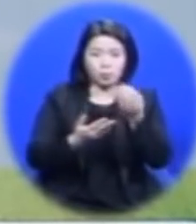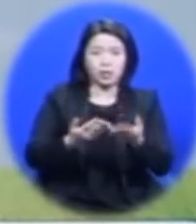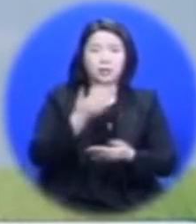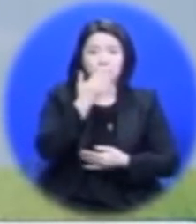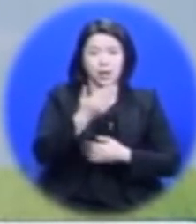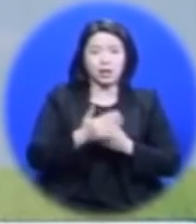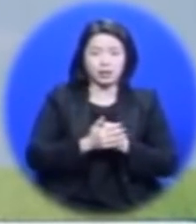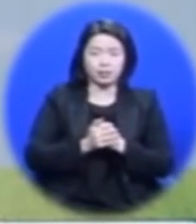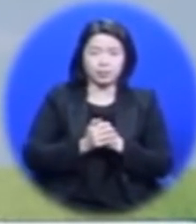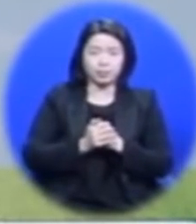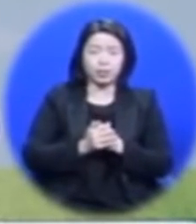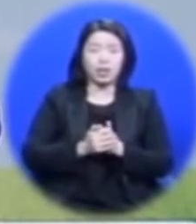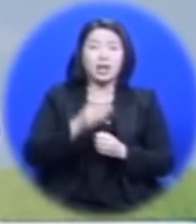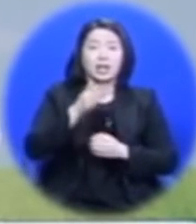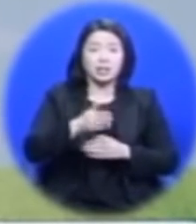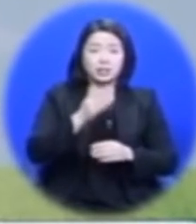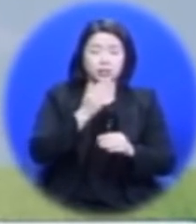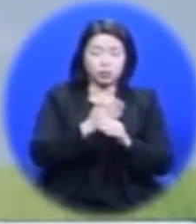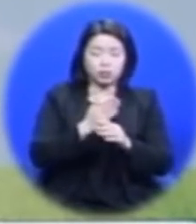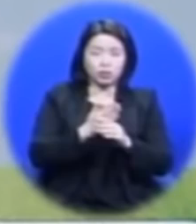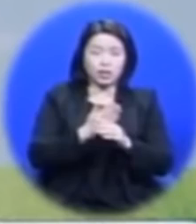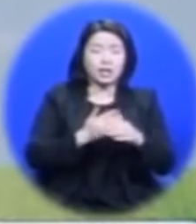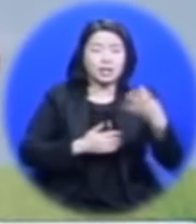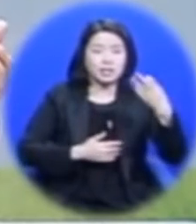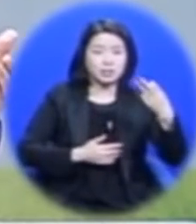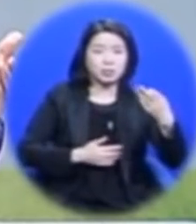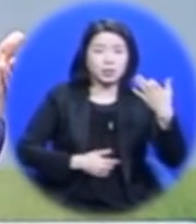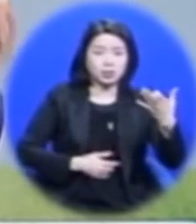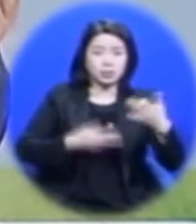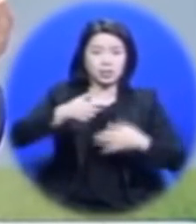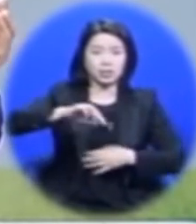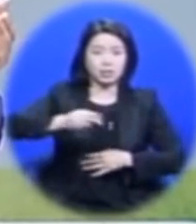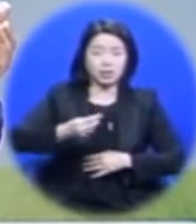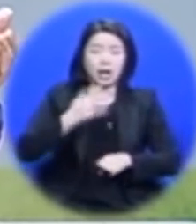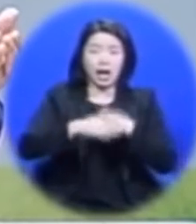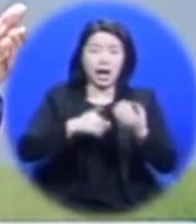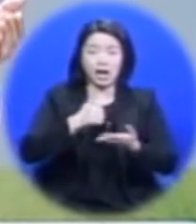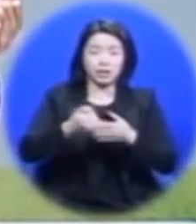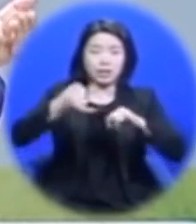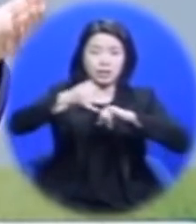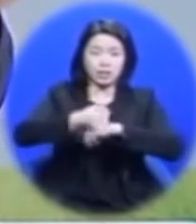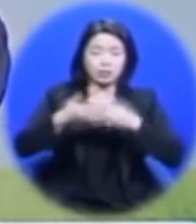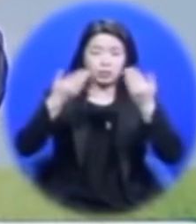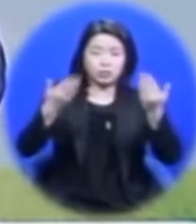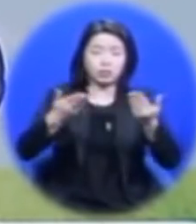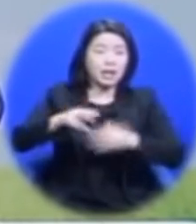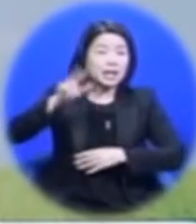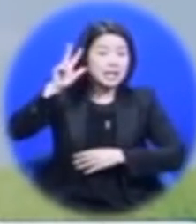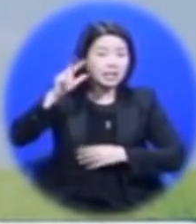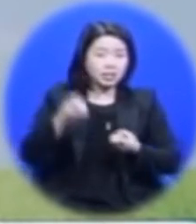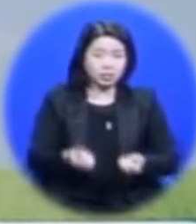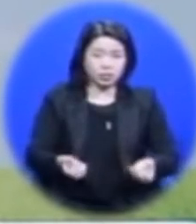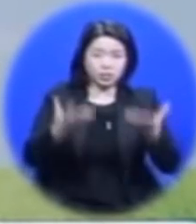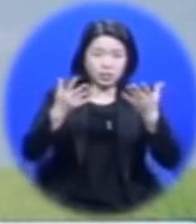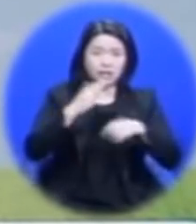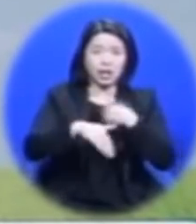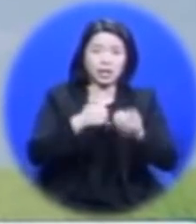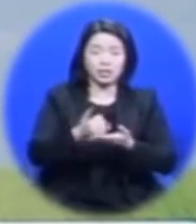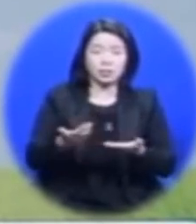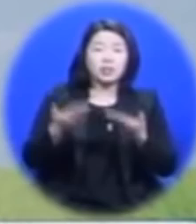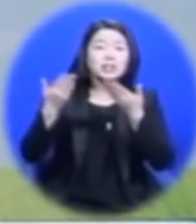합니다. 그러면서 14절 14절에 하나님께 약속드린 서원 제사를 하나님께